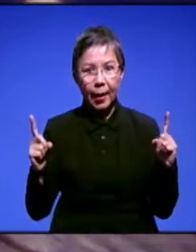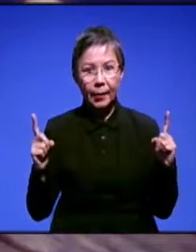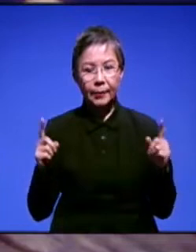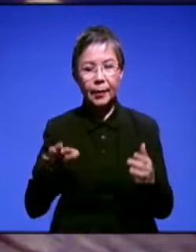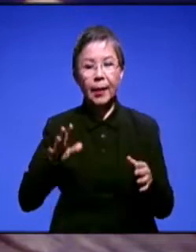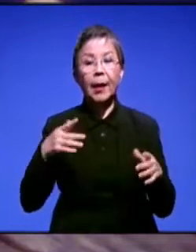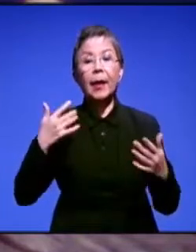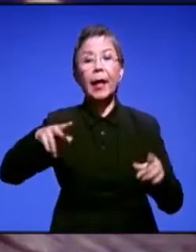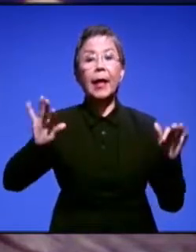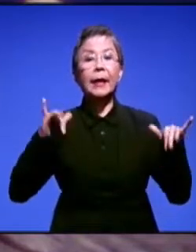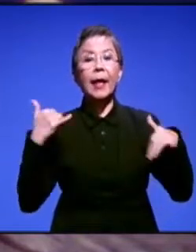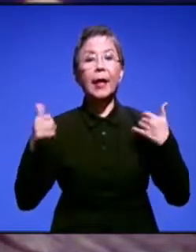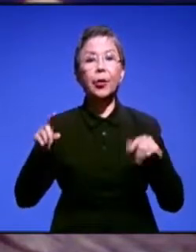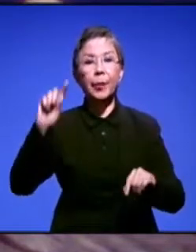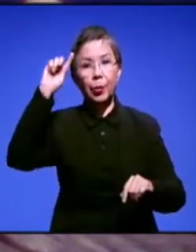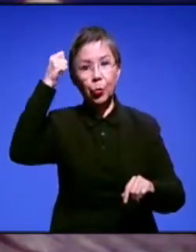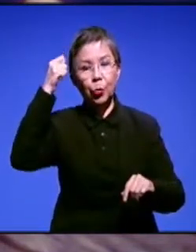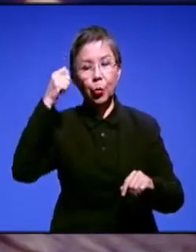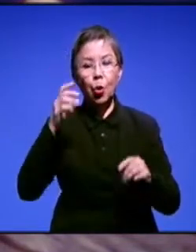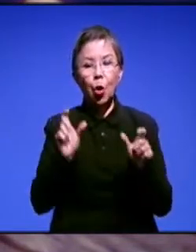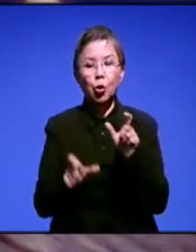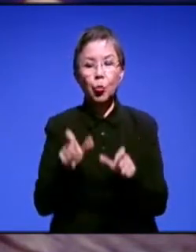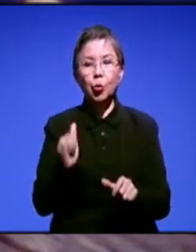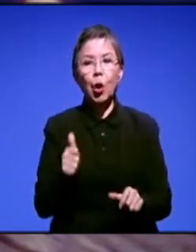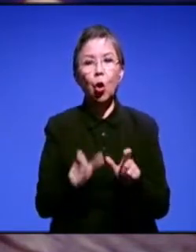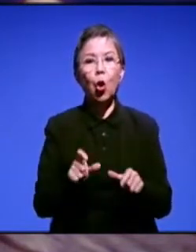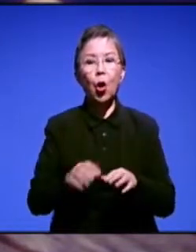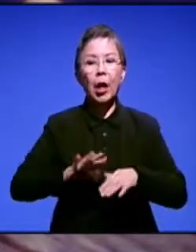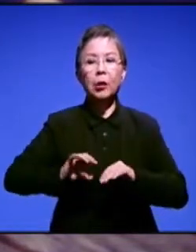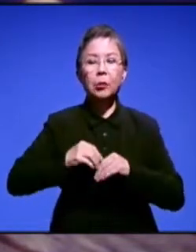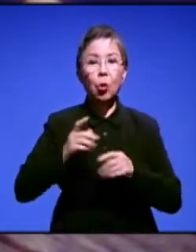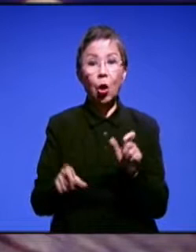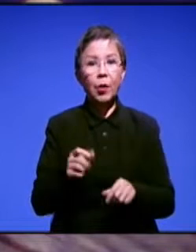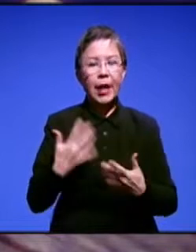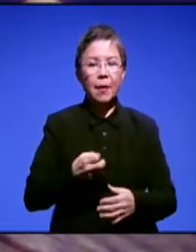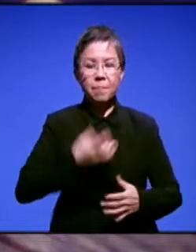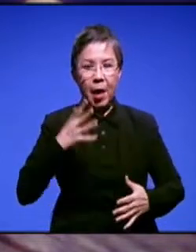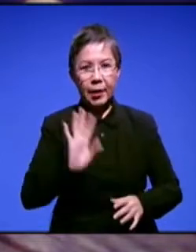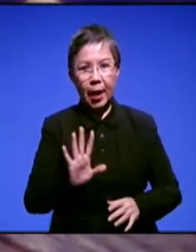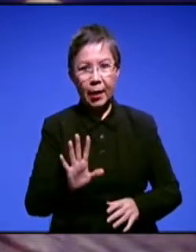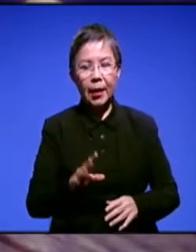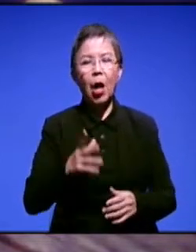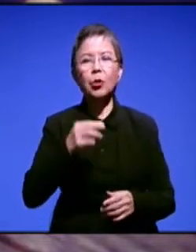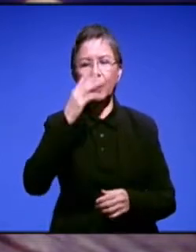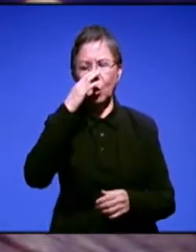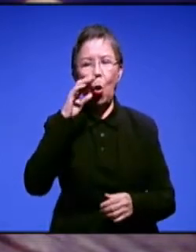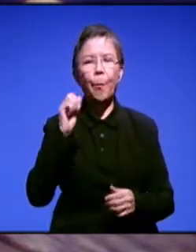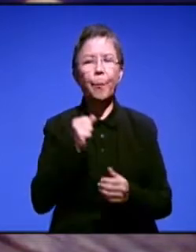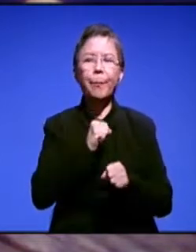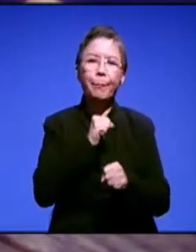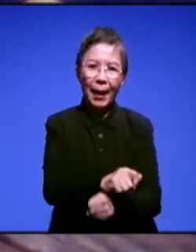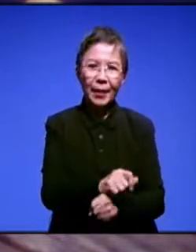memiliki pesan mengingatkan manusia untuk melepaskan diri dari angkara murka sekaligus cepat bertobat kepada Sang